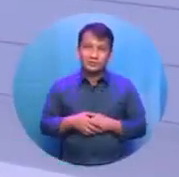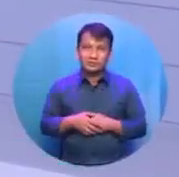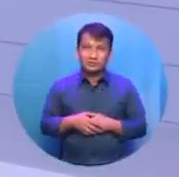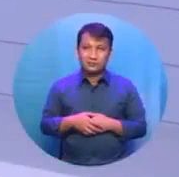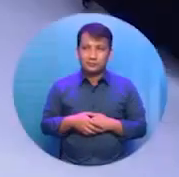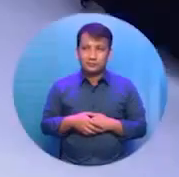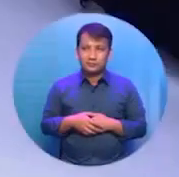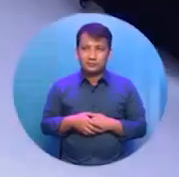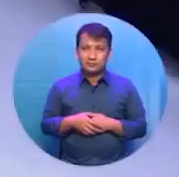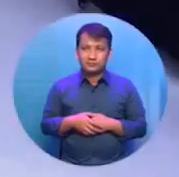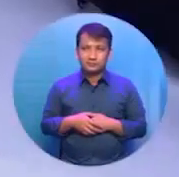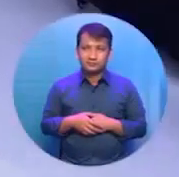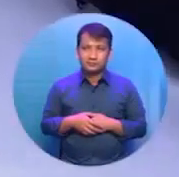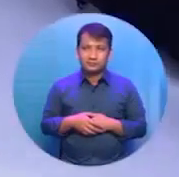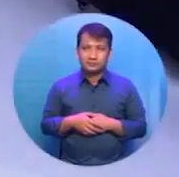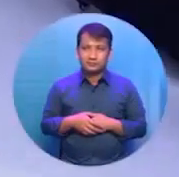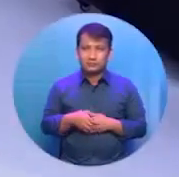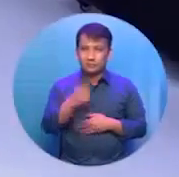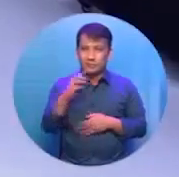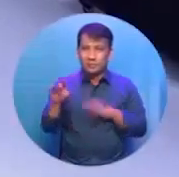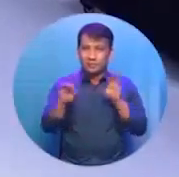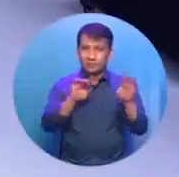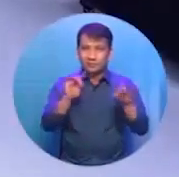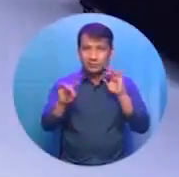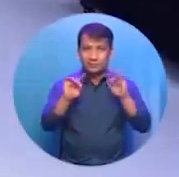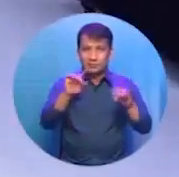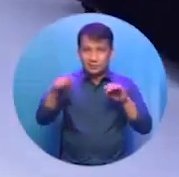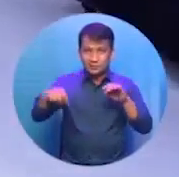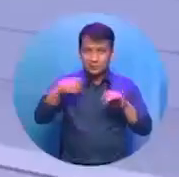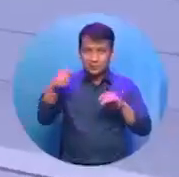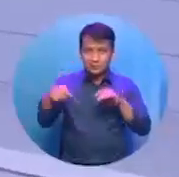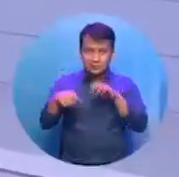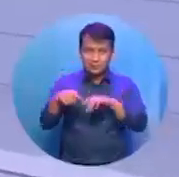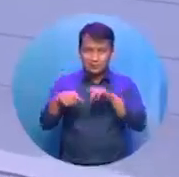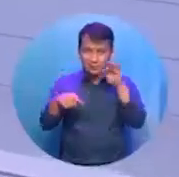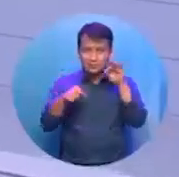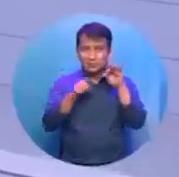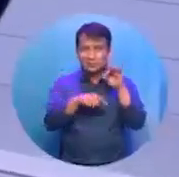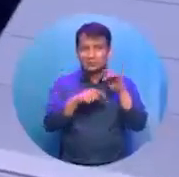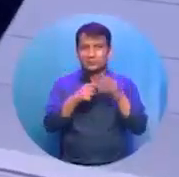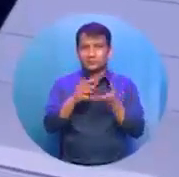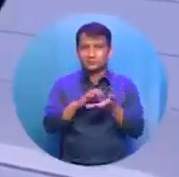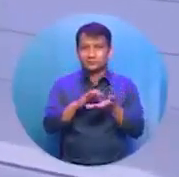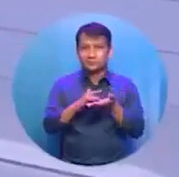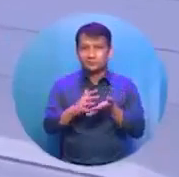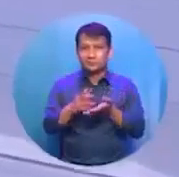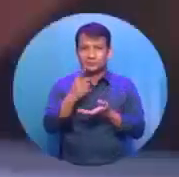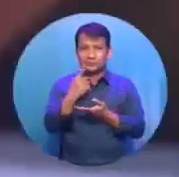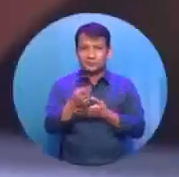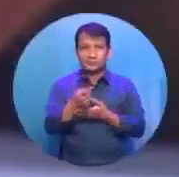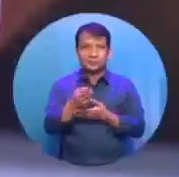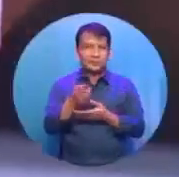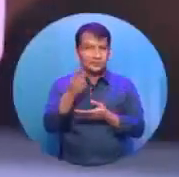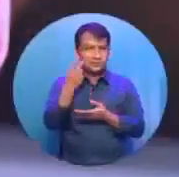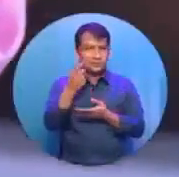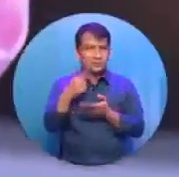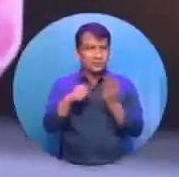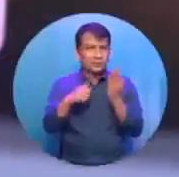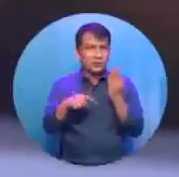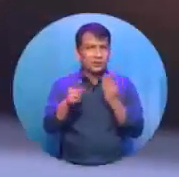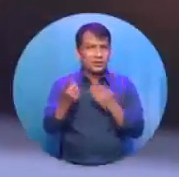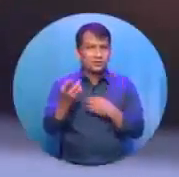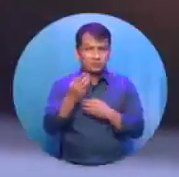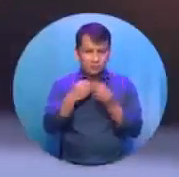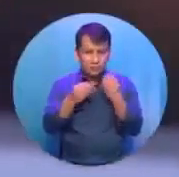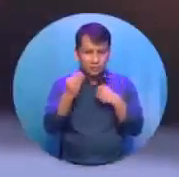random. Random tulong. And pindot si roll. Okay. Alamin na natin kung ano yung pagkain nila.